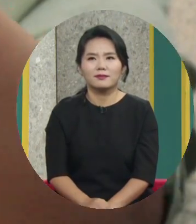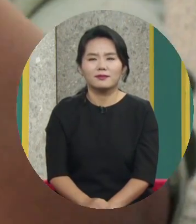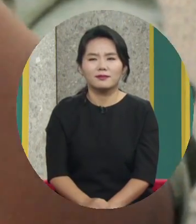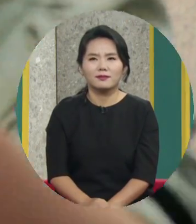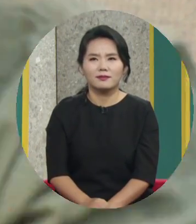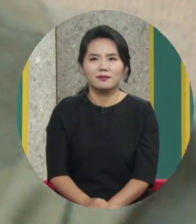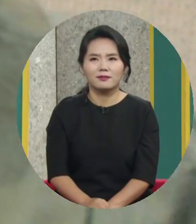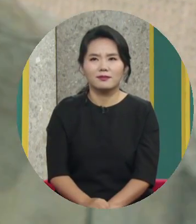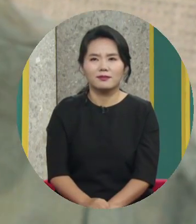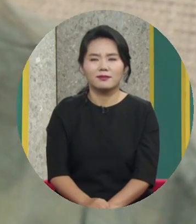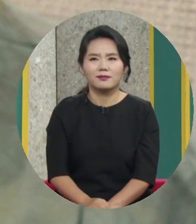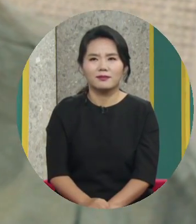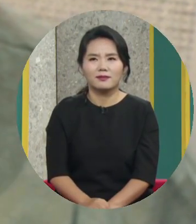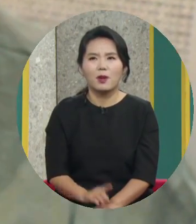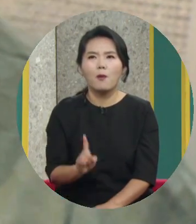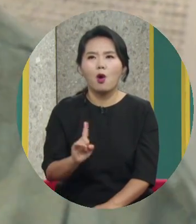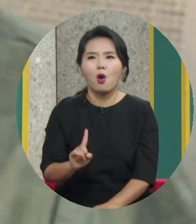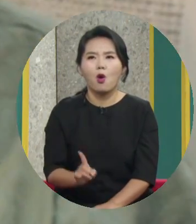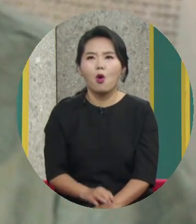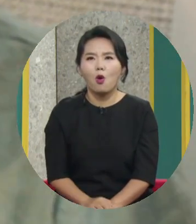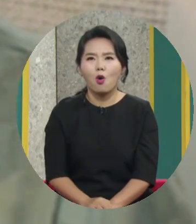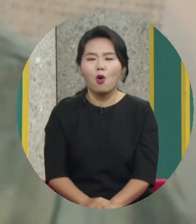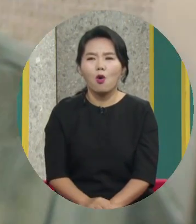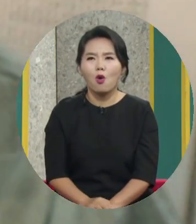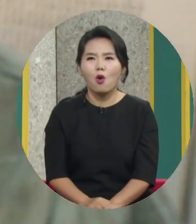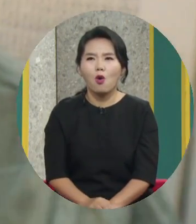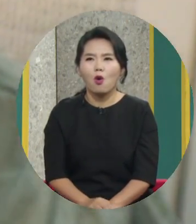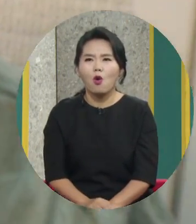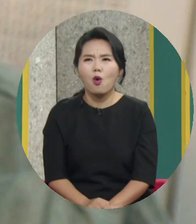뭐야? 그 뭔데?